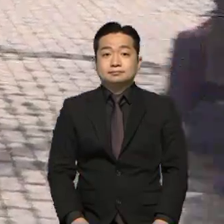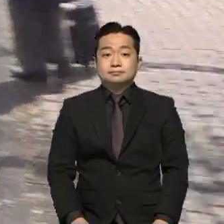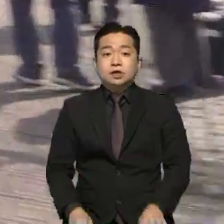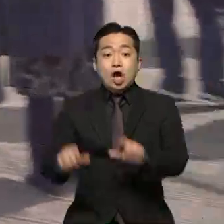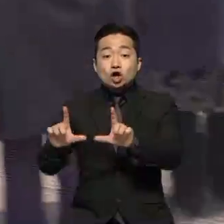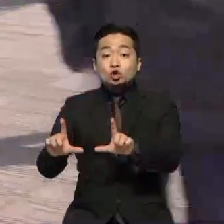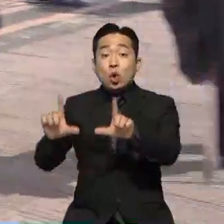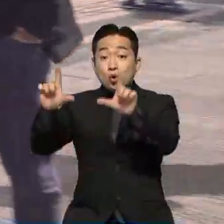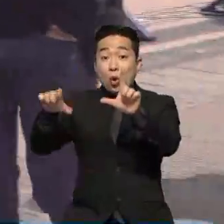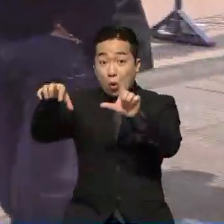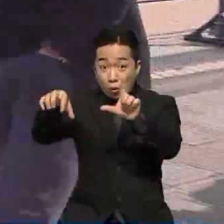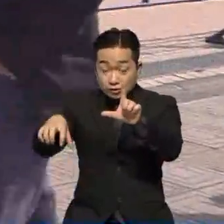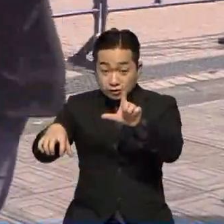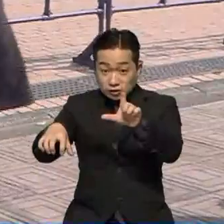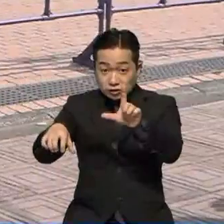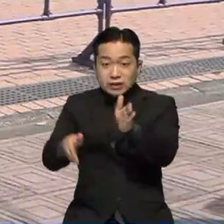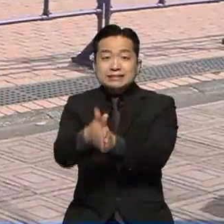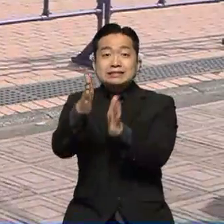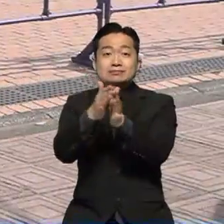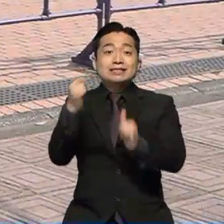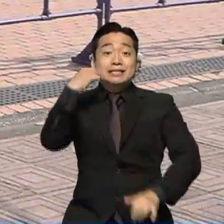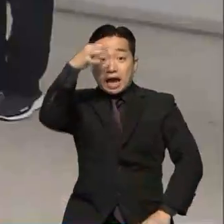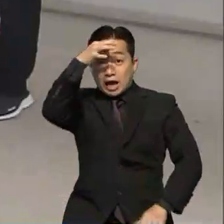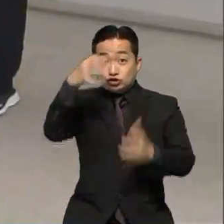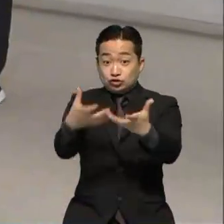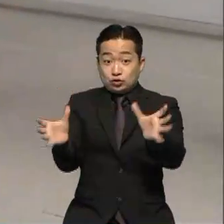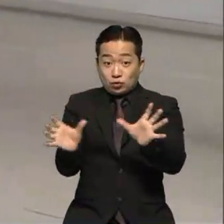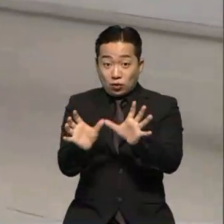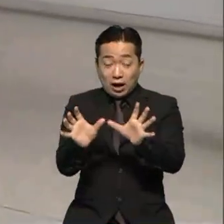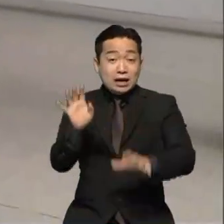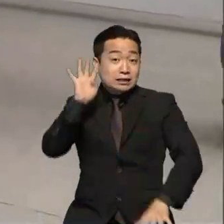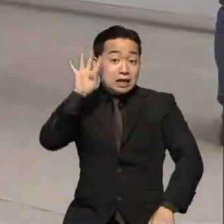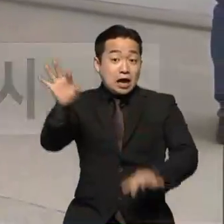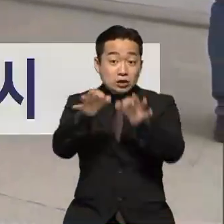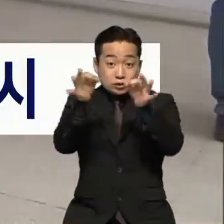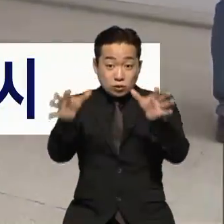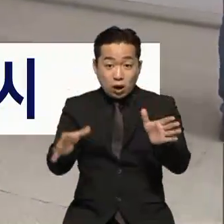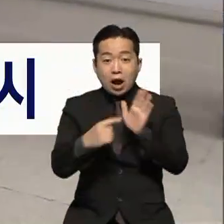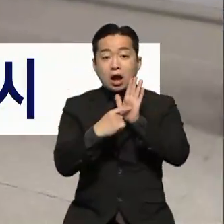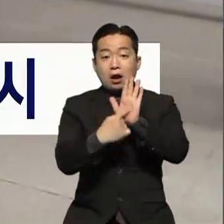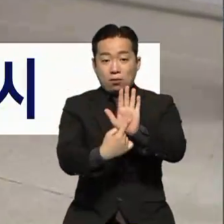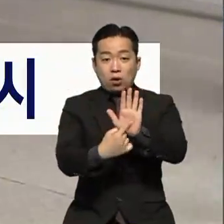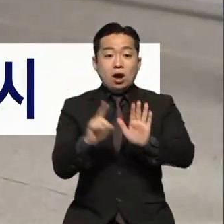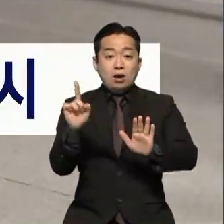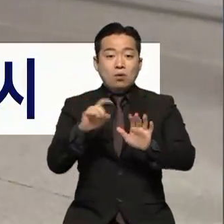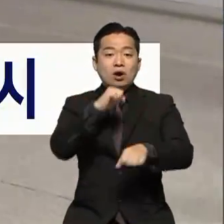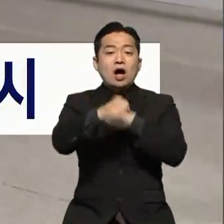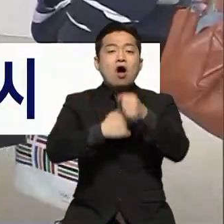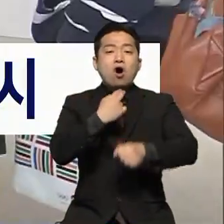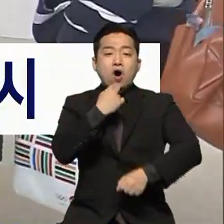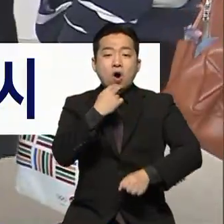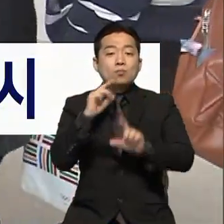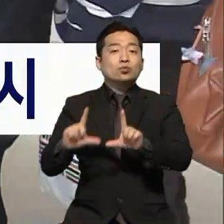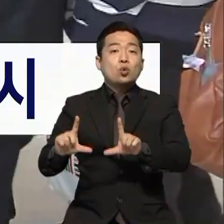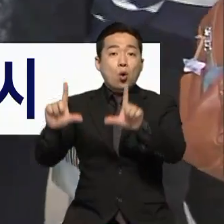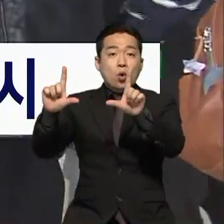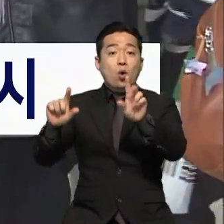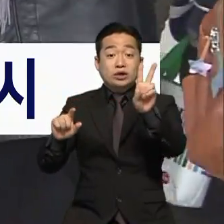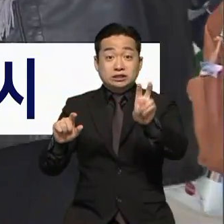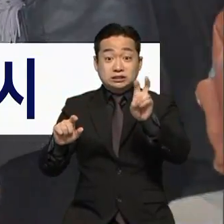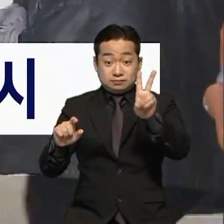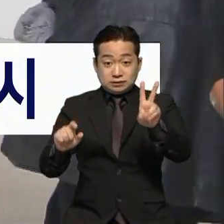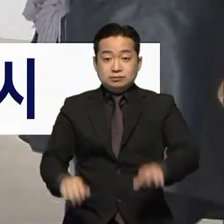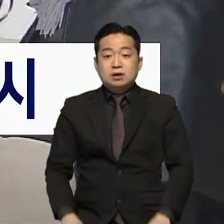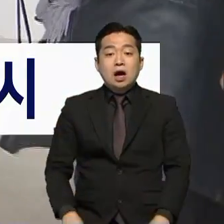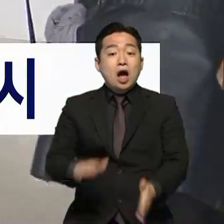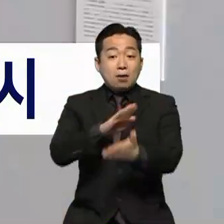도쿄 군이다치시 시민예술홀. 오늘부터 나흘 동안 열리는 표현의 부자유전 도쿄 2022에 평화의